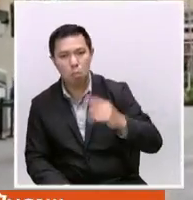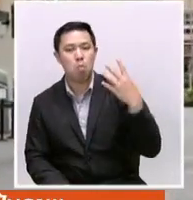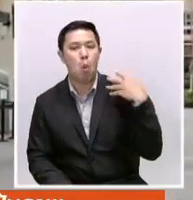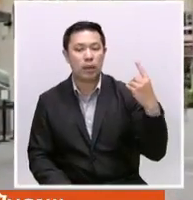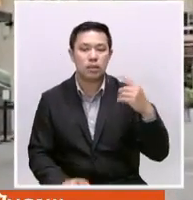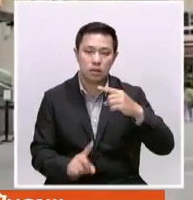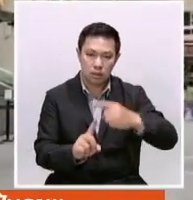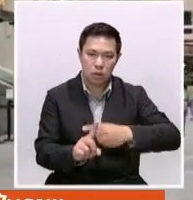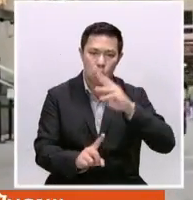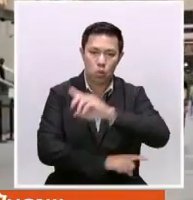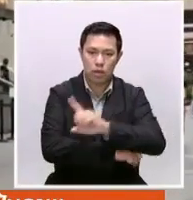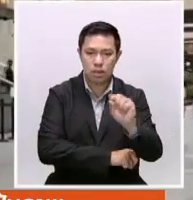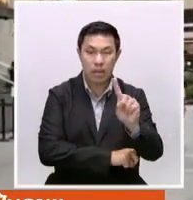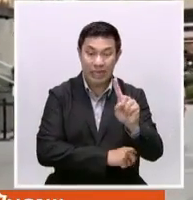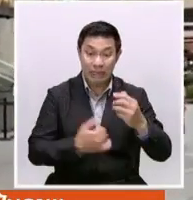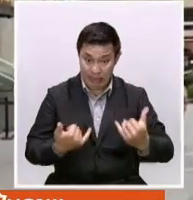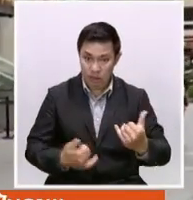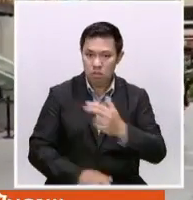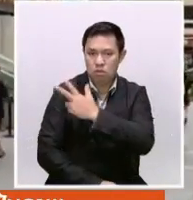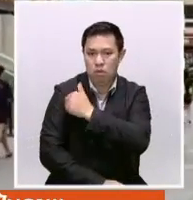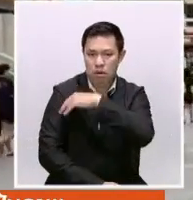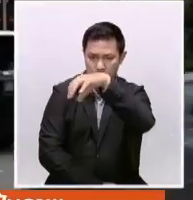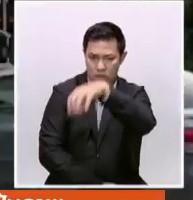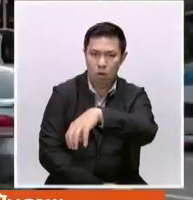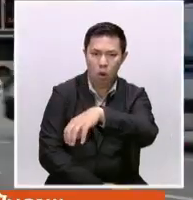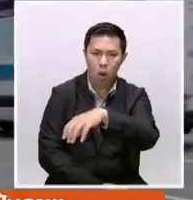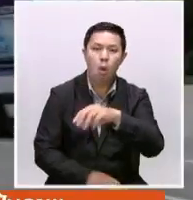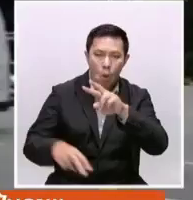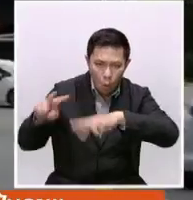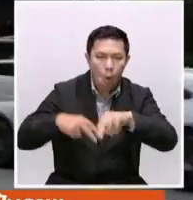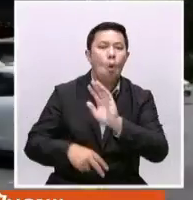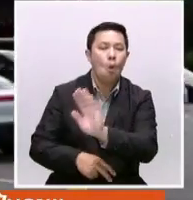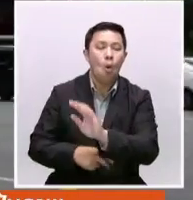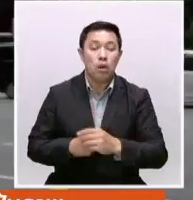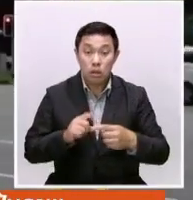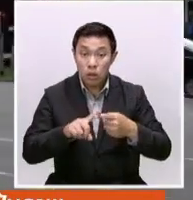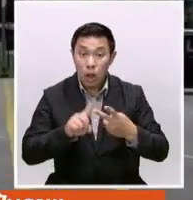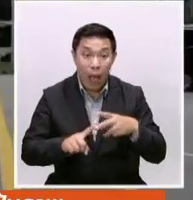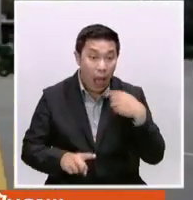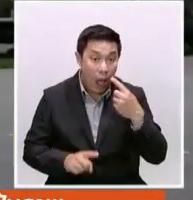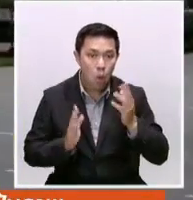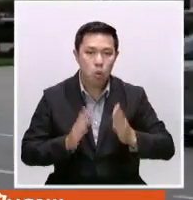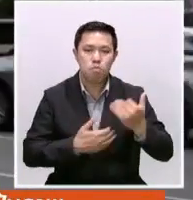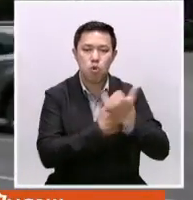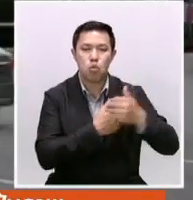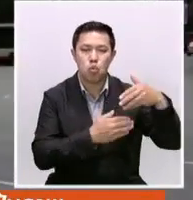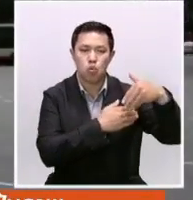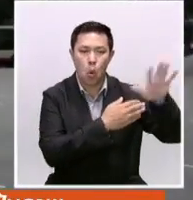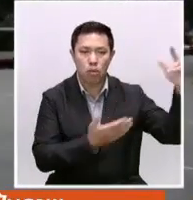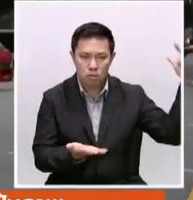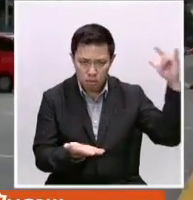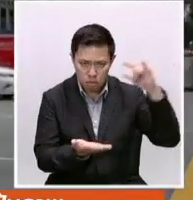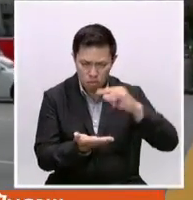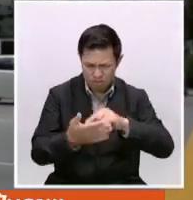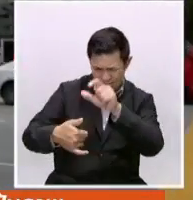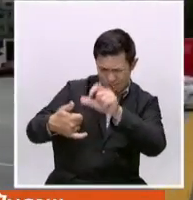นี้21มิถุนายนตอนนี้อยู่ในโรงพยาบาลศูนย์แพทย์อินชอนครับส่วนคนที่2เป็นชาวต่างชาติแสดงอา